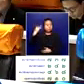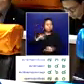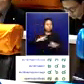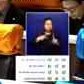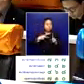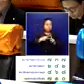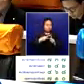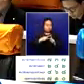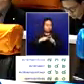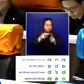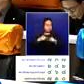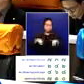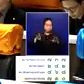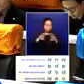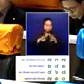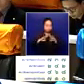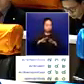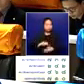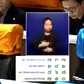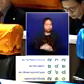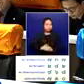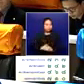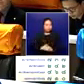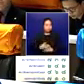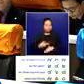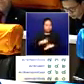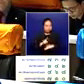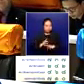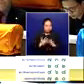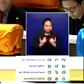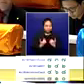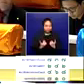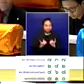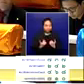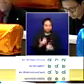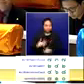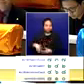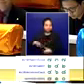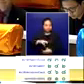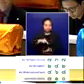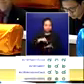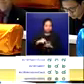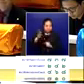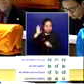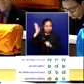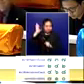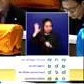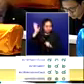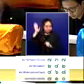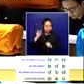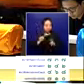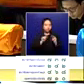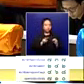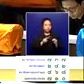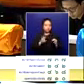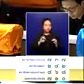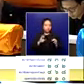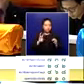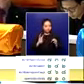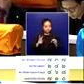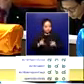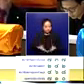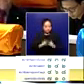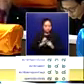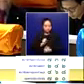ปฐมท่านประธานคะปฏิเสธไม่ได้นะคะที่วันนี้เราต้องมายืนอภิปรายมาตรา256เพื่อที่จะตั้งส